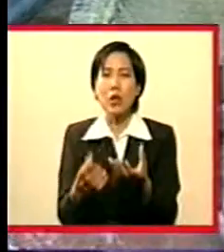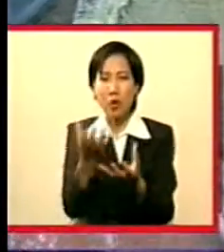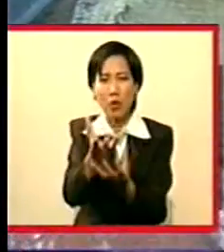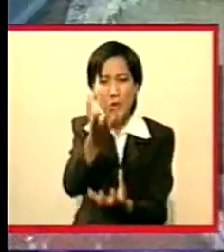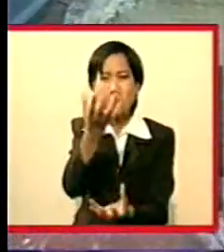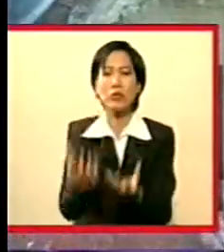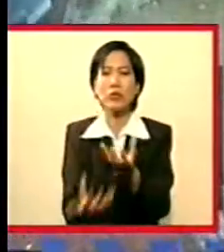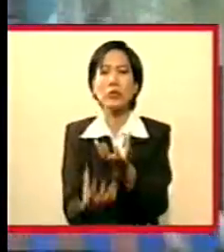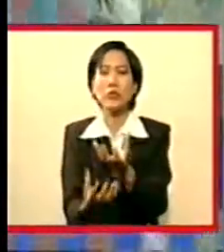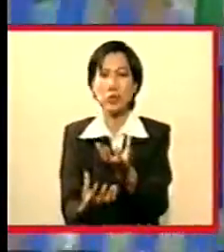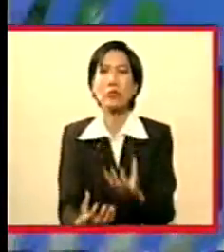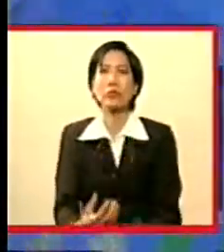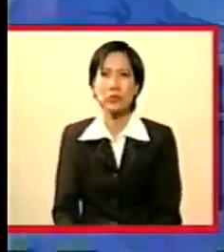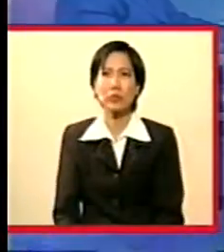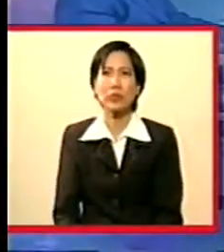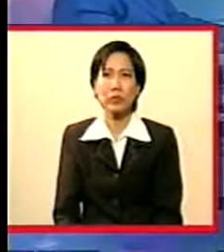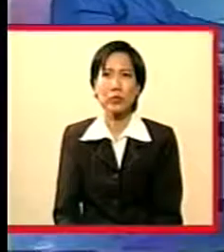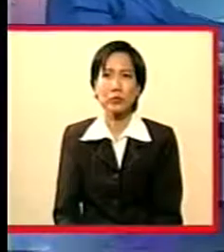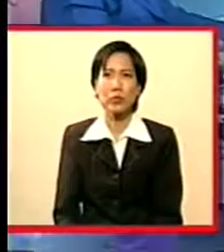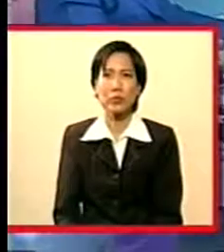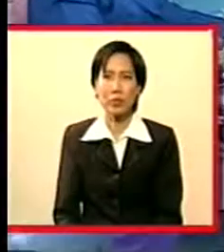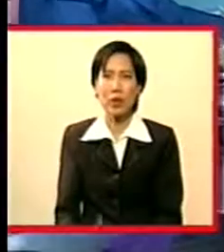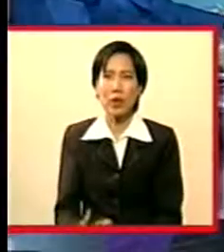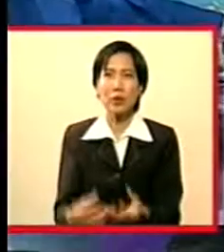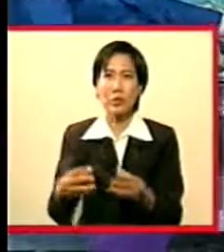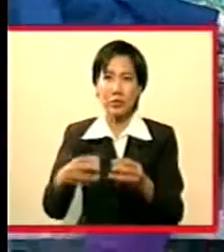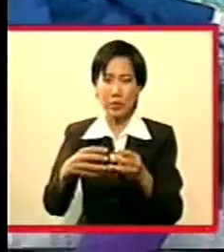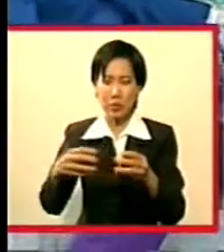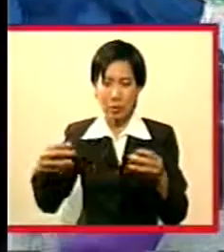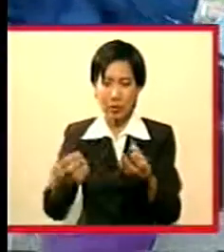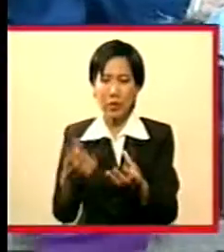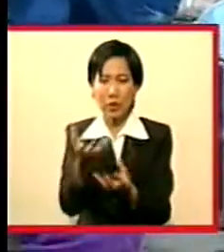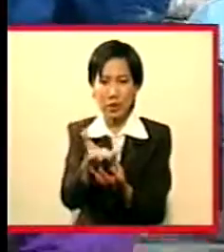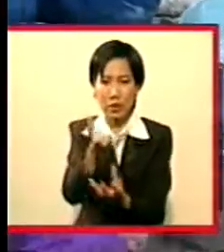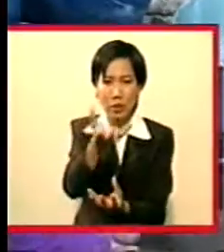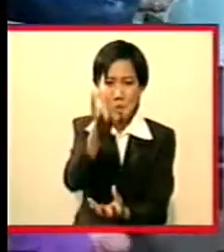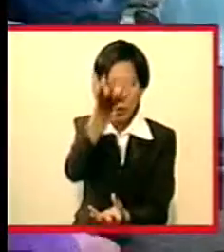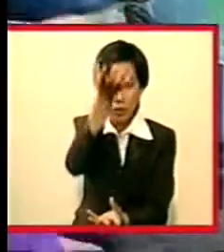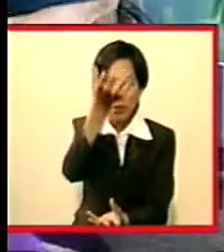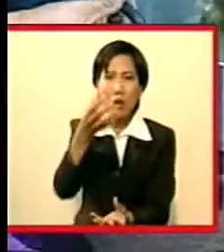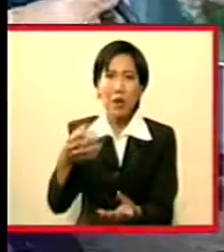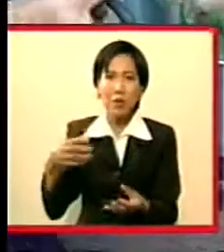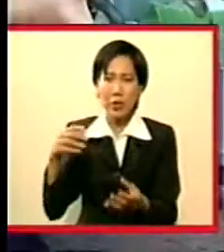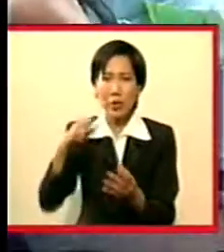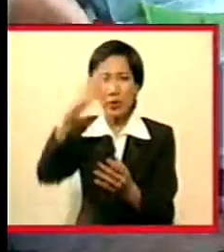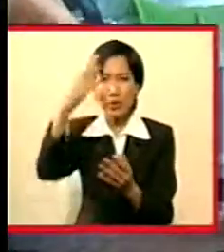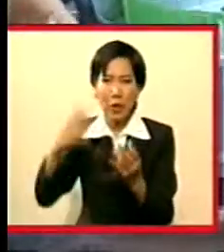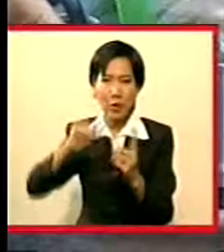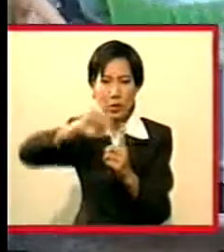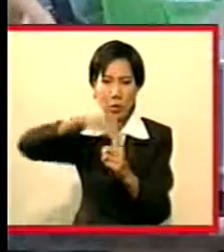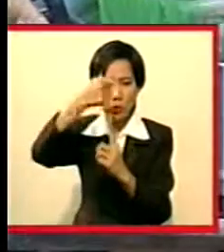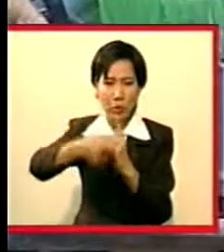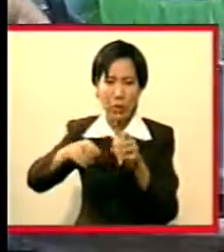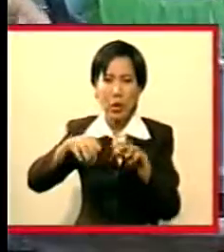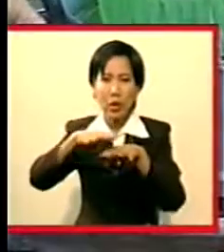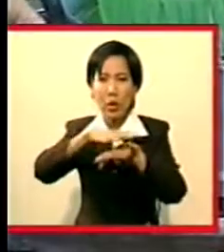งต่อไปเวลานึ่งก็จะนำแป้งที่ปั้นแล้วเนี่ยมาใส่รังถึงซึ่งมีใบตองเป็นริ้วๆรอง